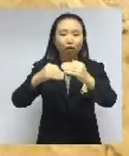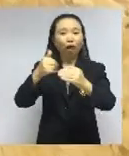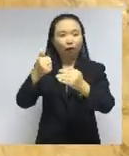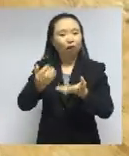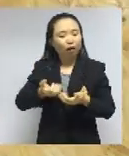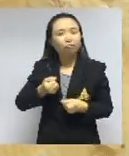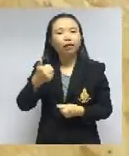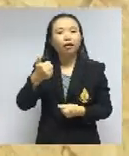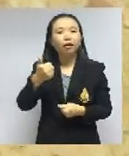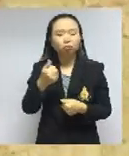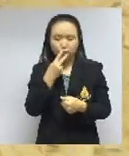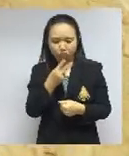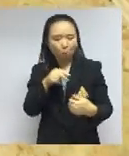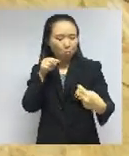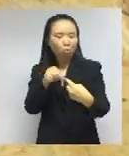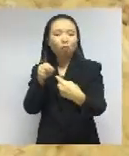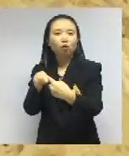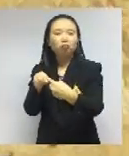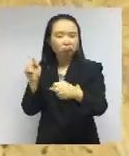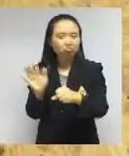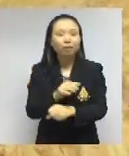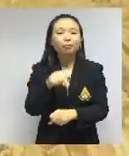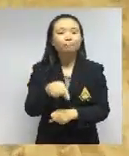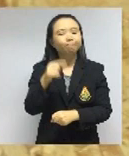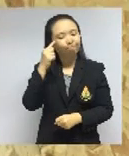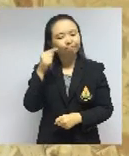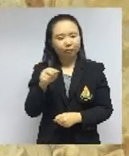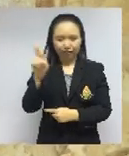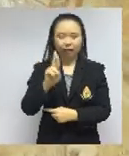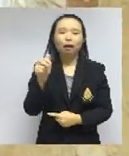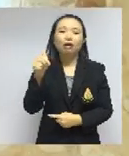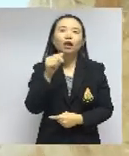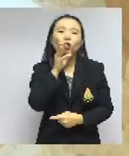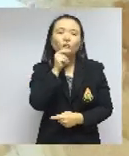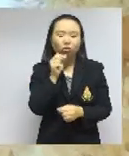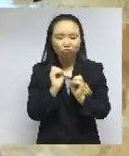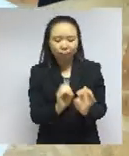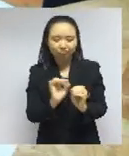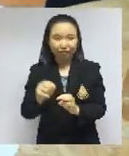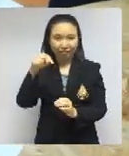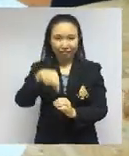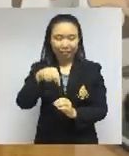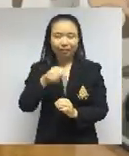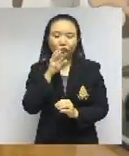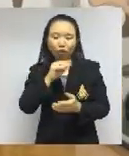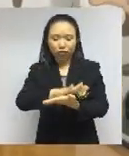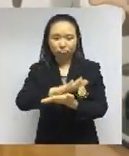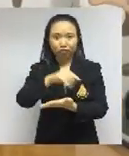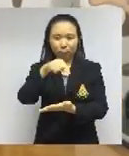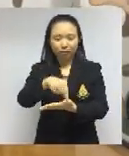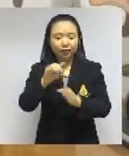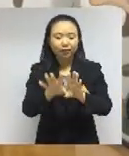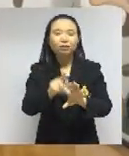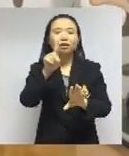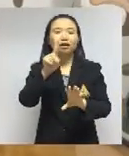นาได้อย่างจริงจังนะคะก็คิดว่าผมจะเอานำมาใช้แล้วก็มาทดลองจากการทดลองน